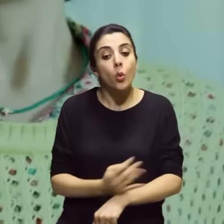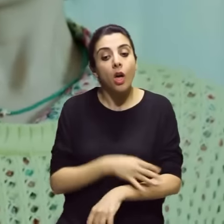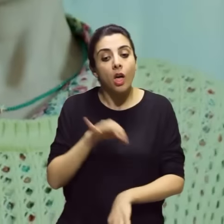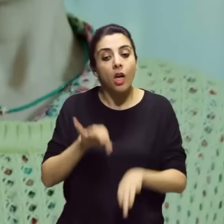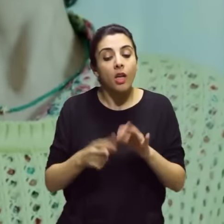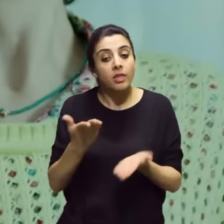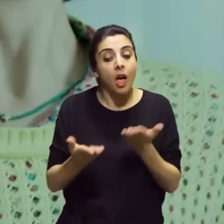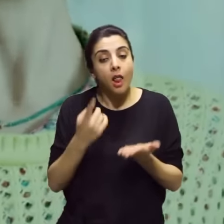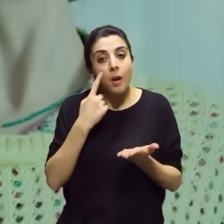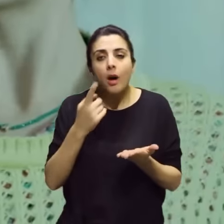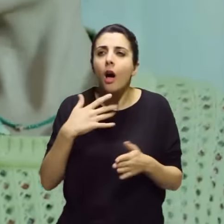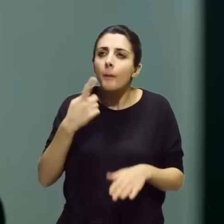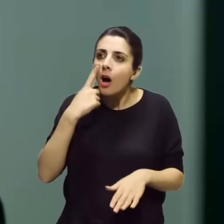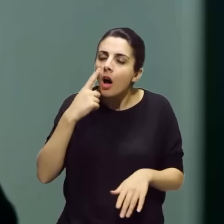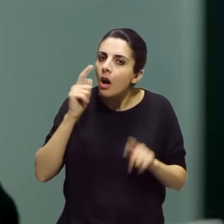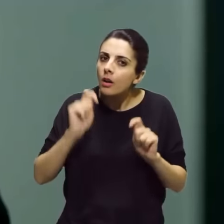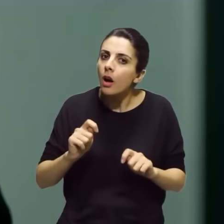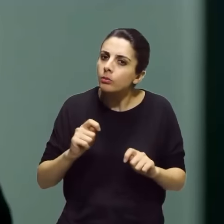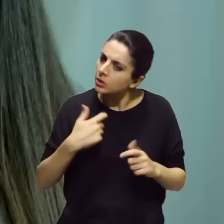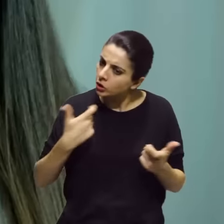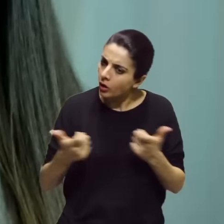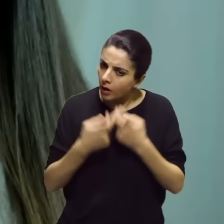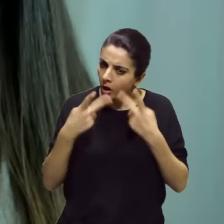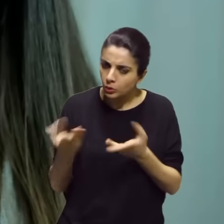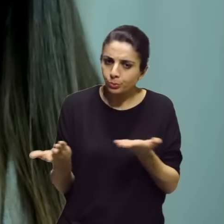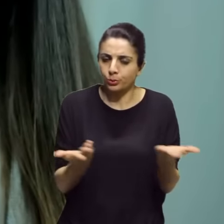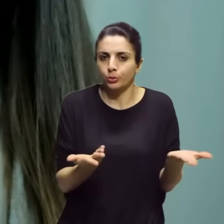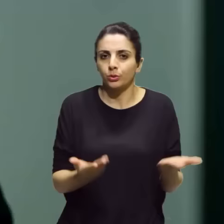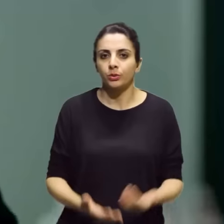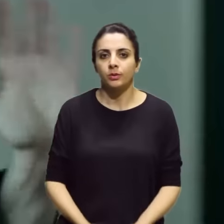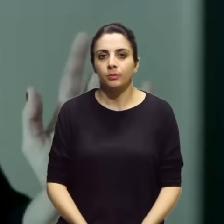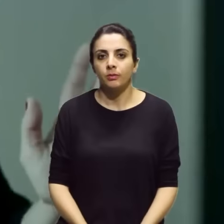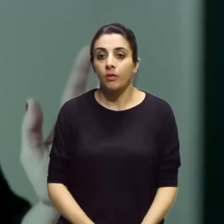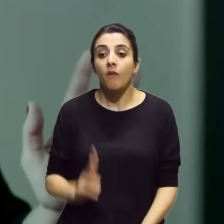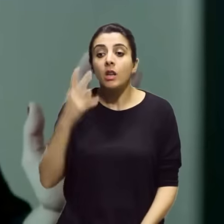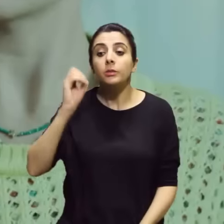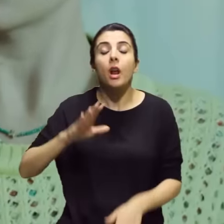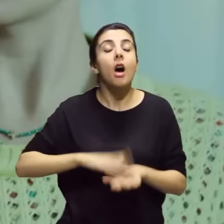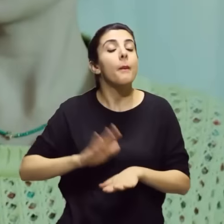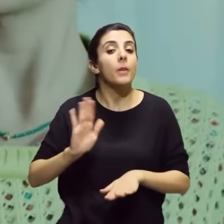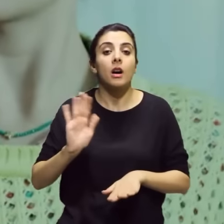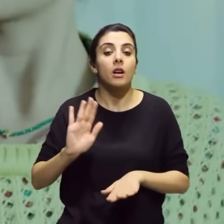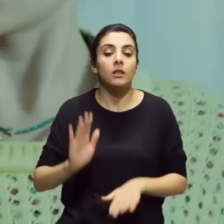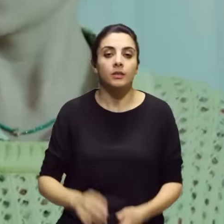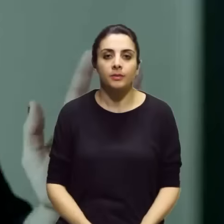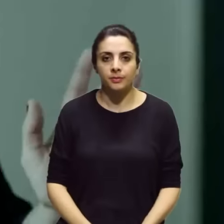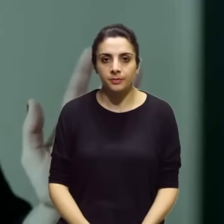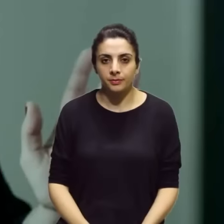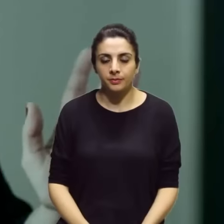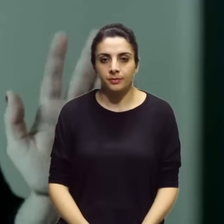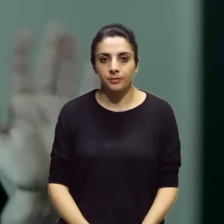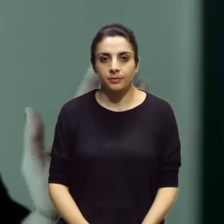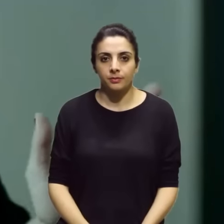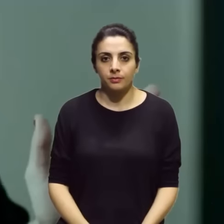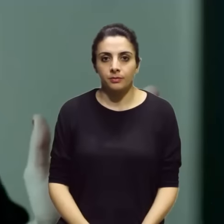tartsınlar bakalım. Bir baksınlar bakalım. Odri meydan. Ayşem hala şaşkın. Vazgeçmek yok. Reyhan gaza geldi. Yaşlı gözlerle